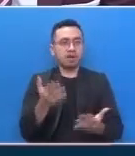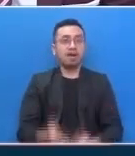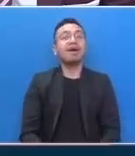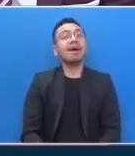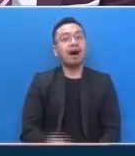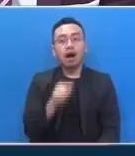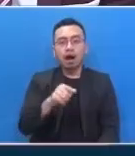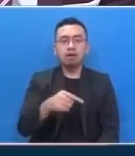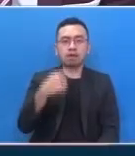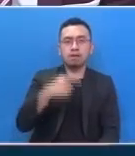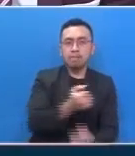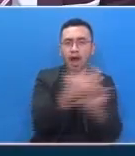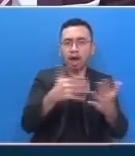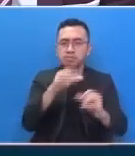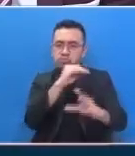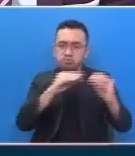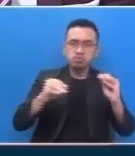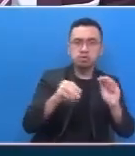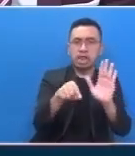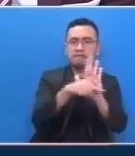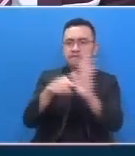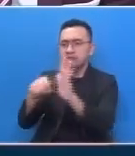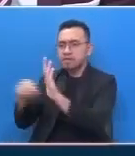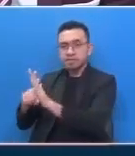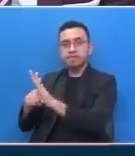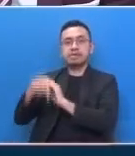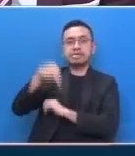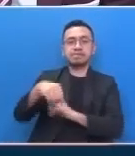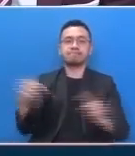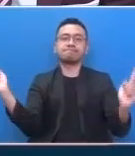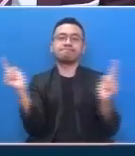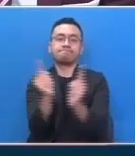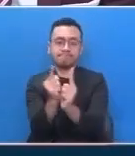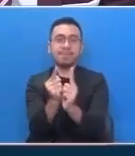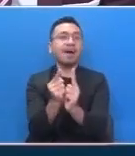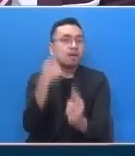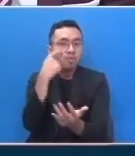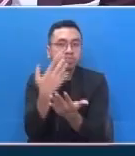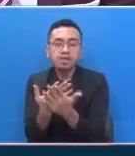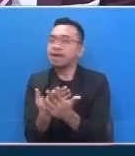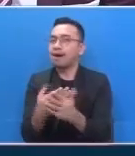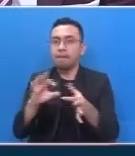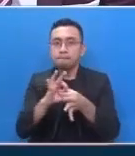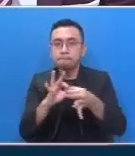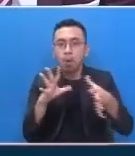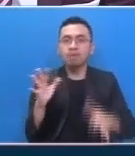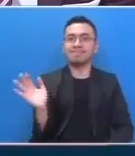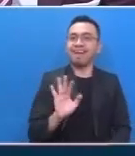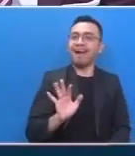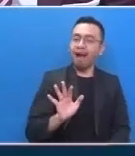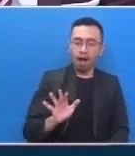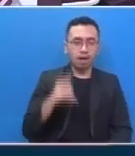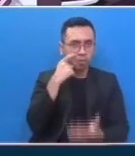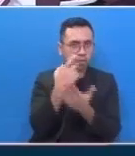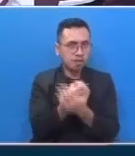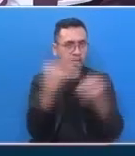bahwa secara politik tidak ada sebuah kertakan sama sekali yang menyebabkan e gorengan-gorengan isu